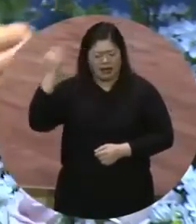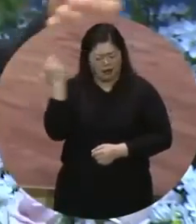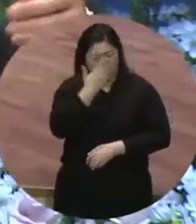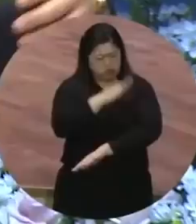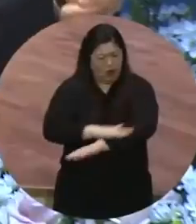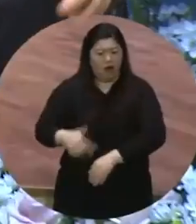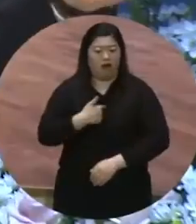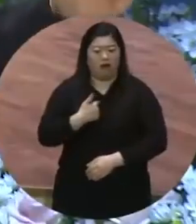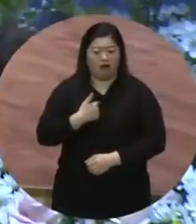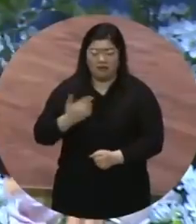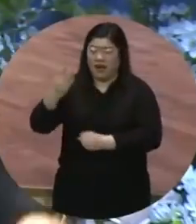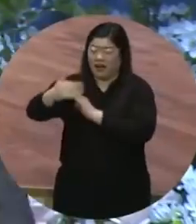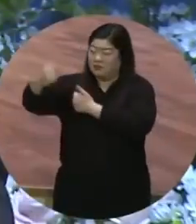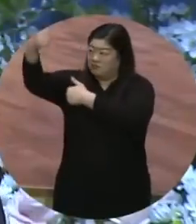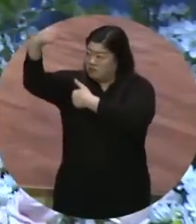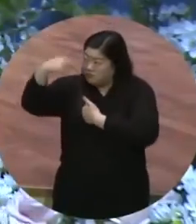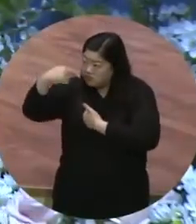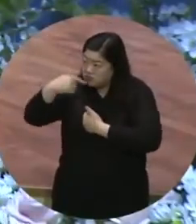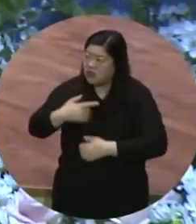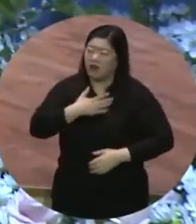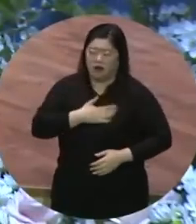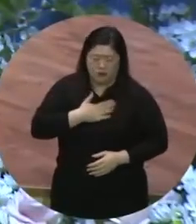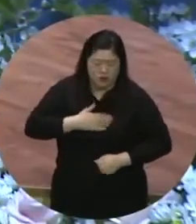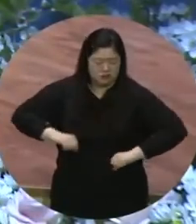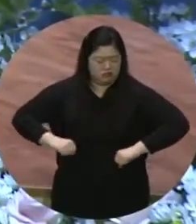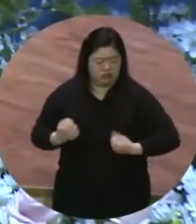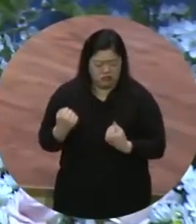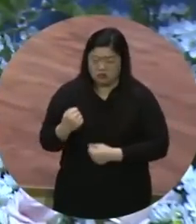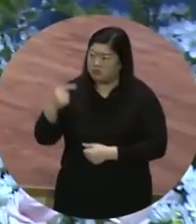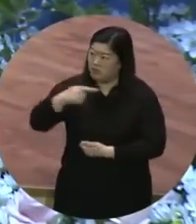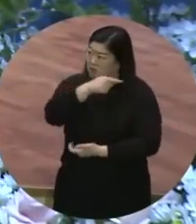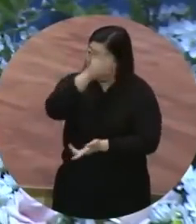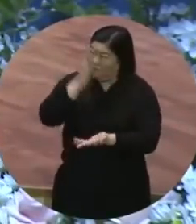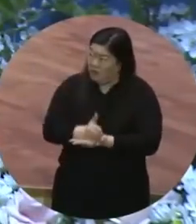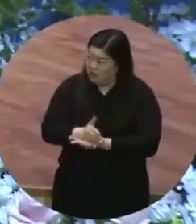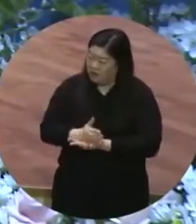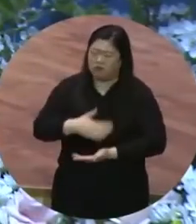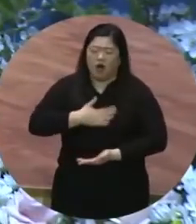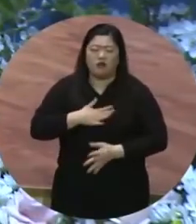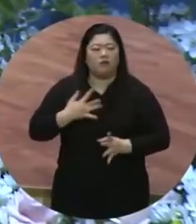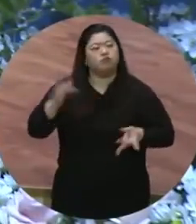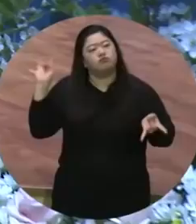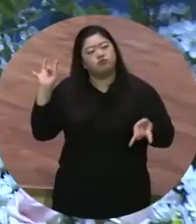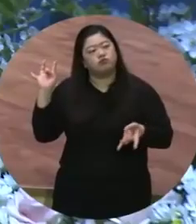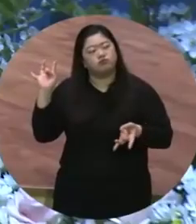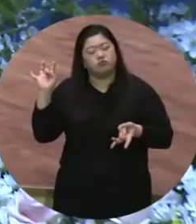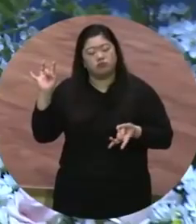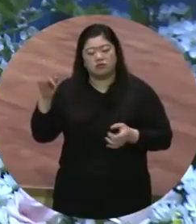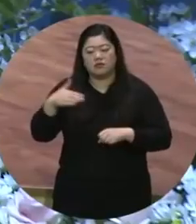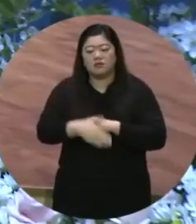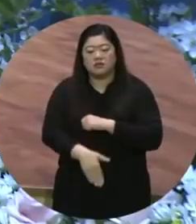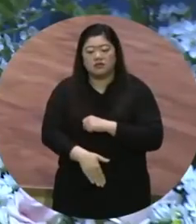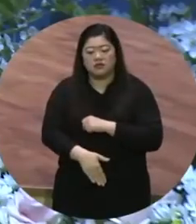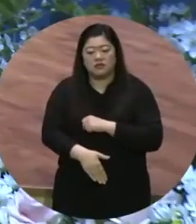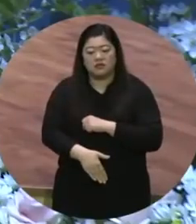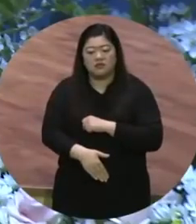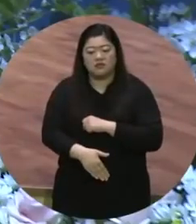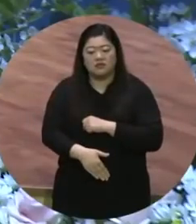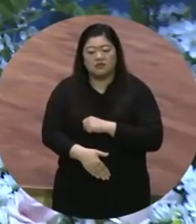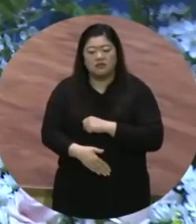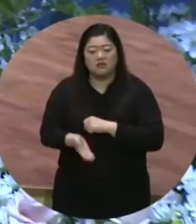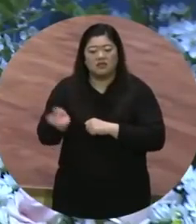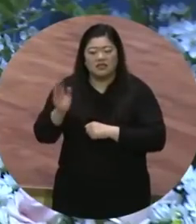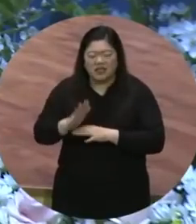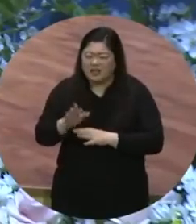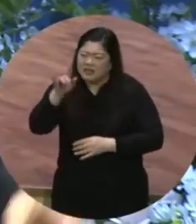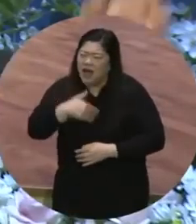근데 하나님이 다 하나님 사람 통해 내가 부족하니까 하나님 다 알아서 하시는 거지. 내가 고주할 매주할